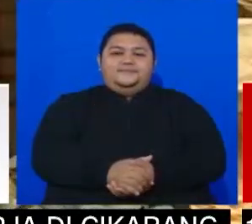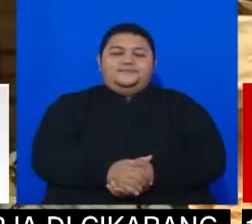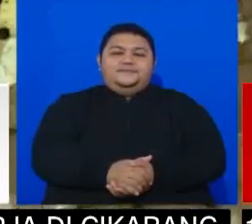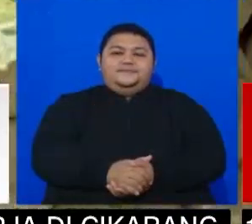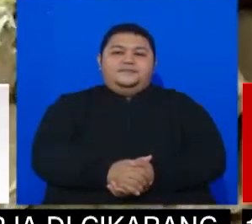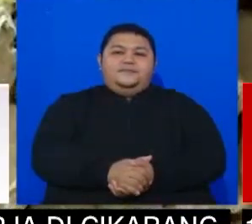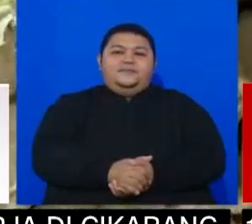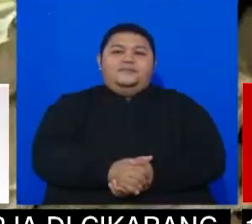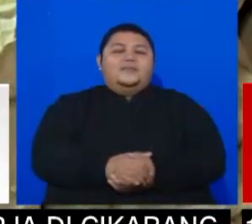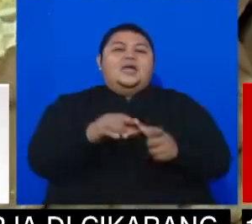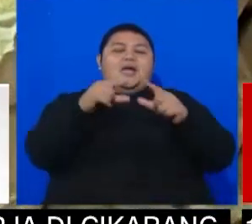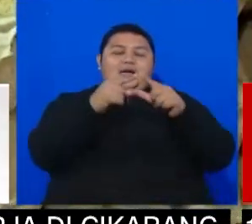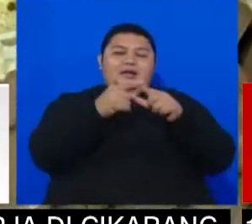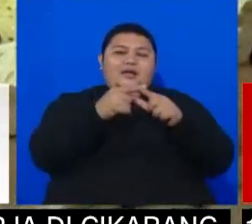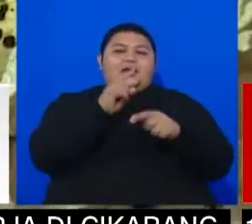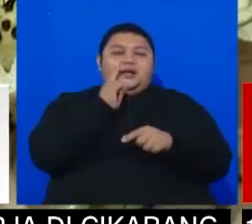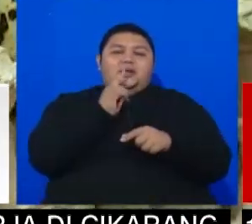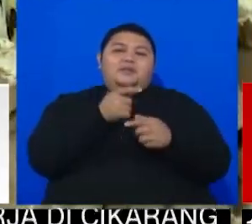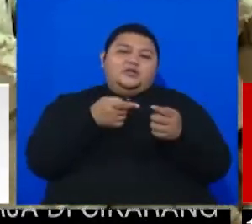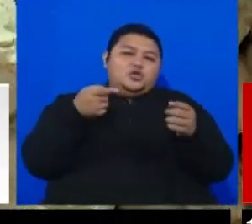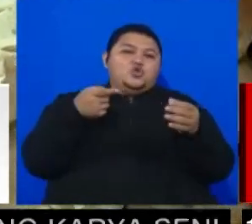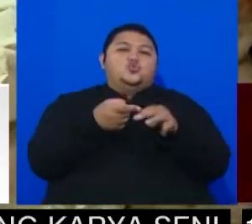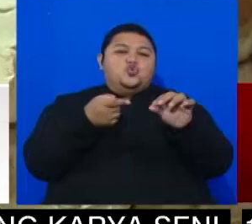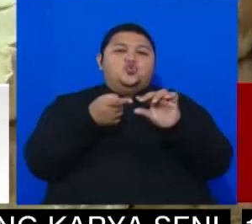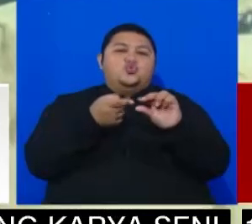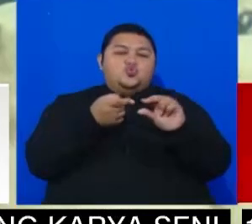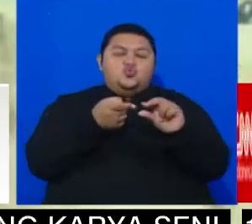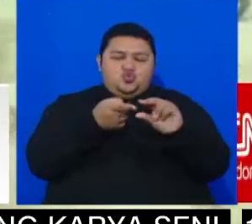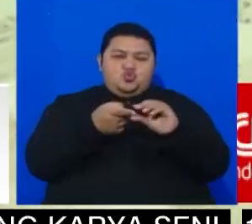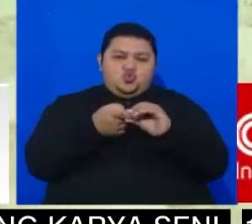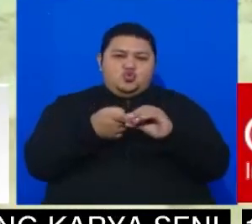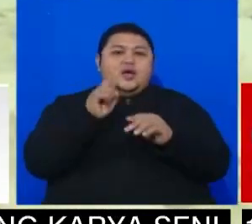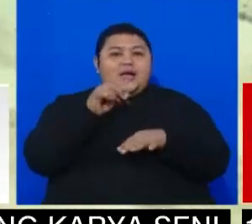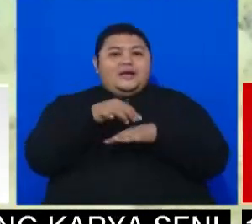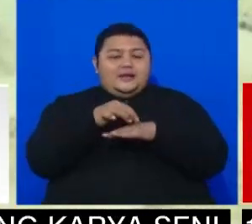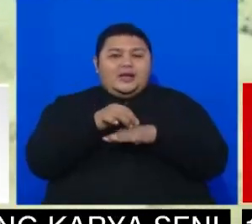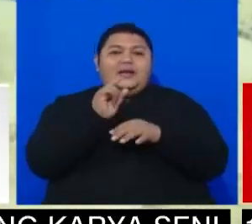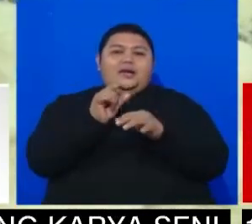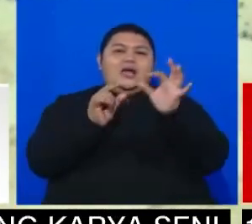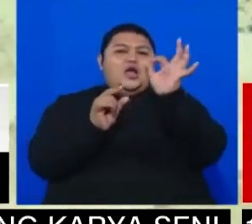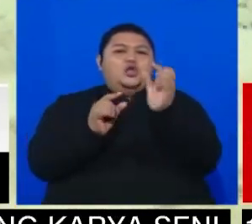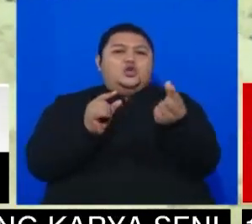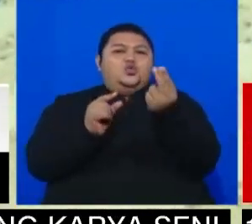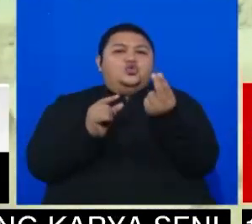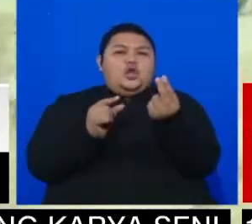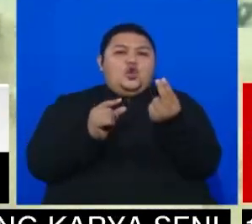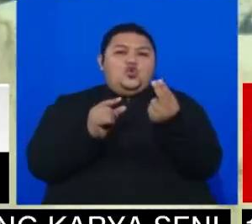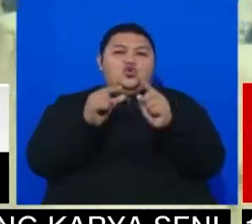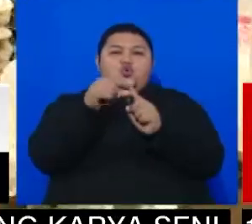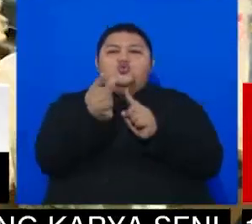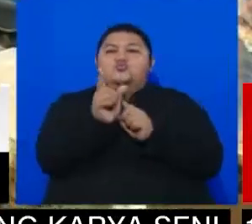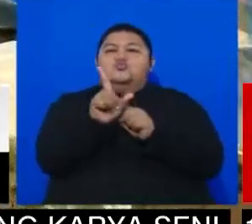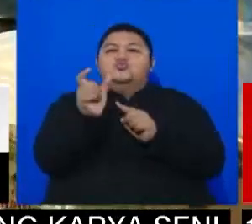Filet. Angkringan identik dengan menu yang ditusuk alias sate-satean. Selain membuat sate kulit, sate telur puyuh juga menjadi incaran para